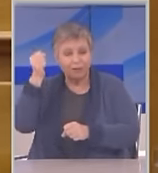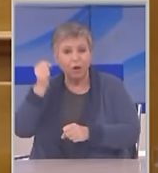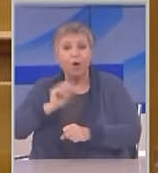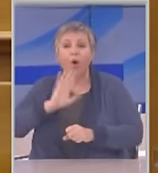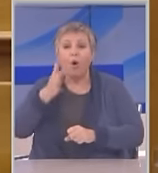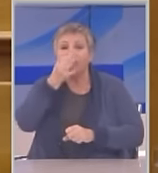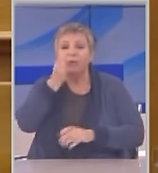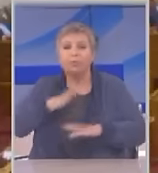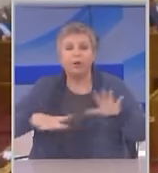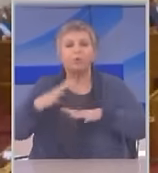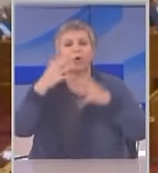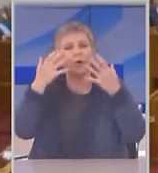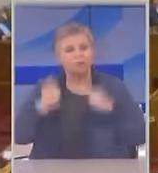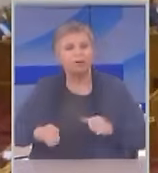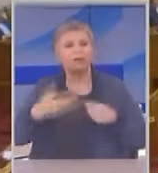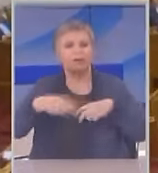θα φτάσουν μέχρι τέλους.